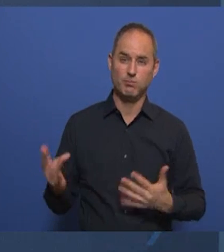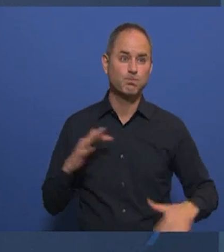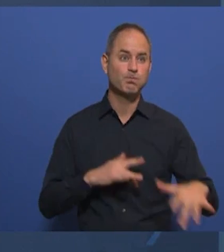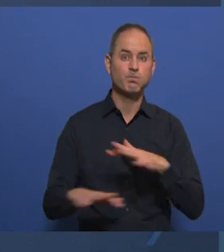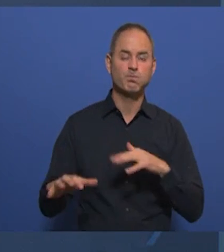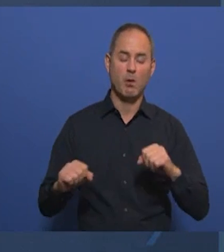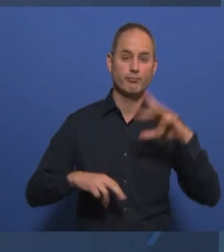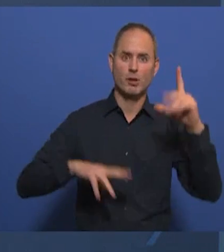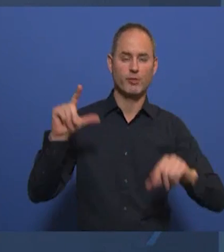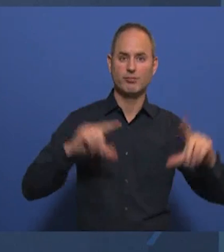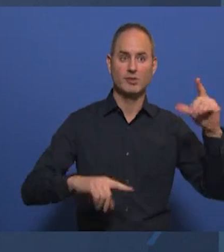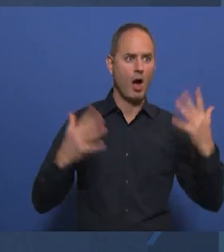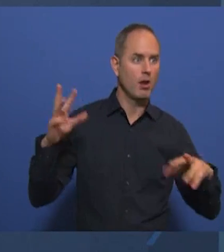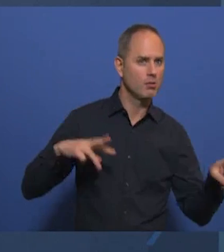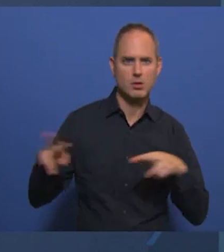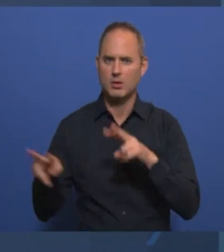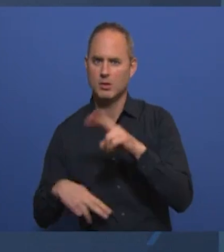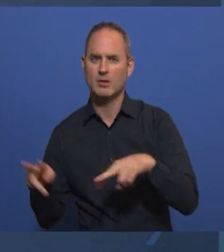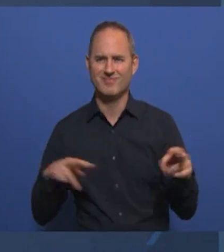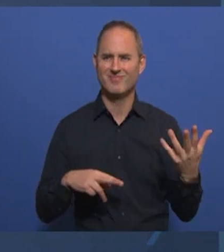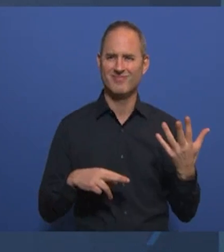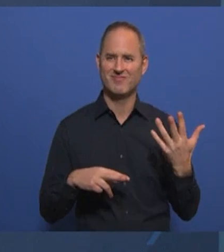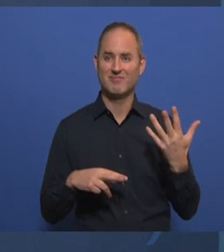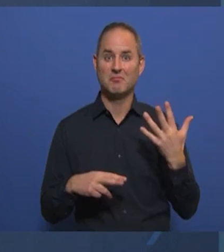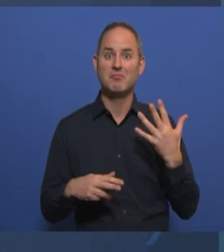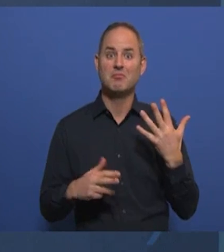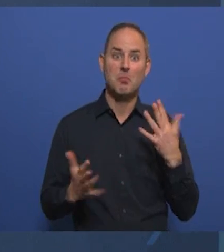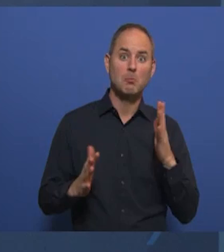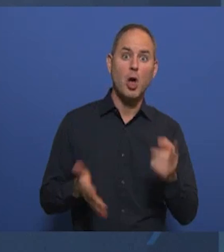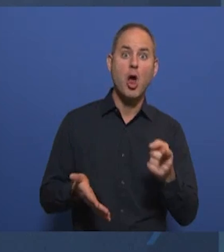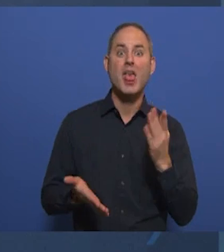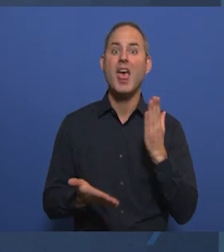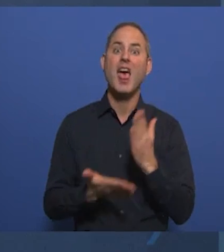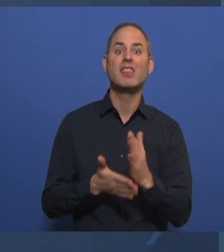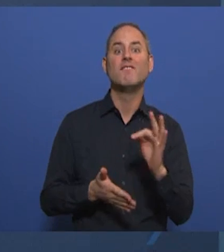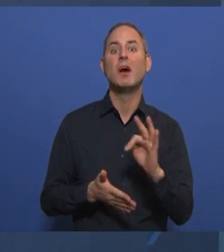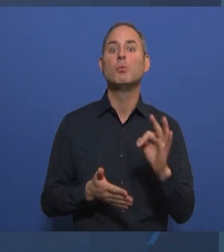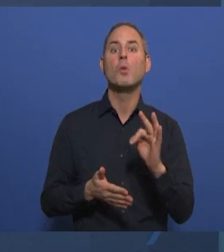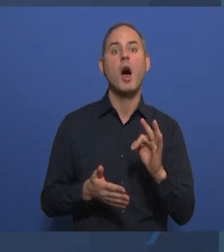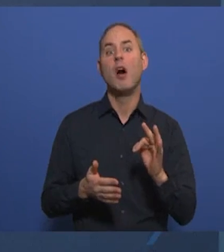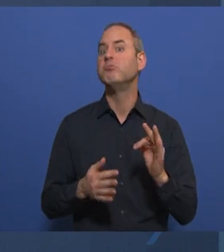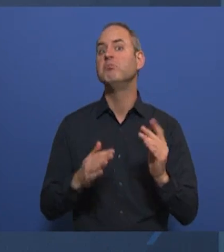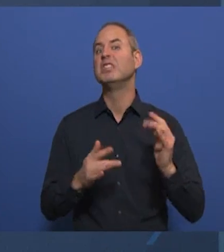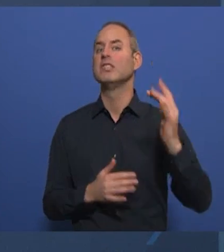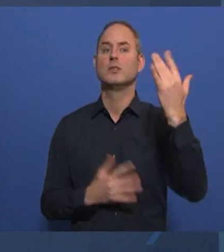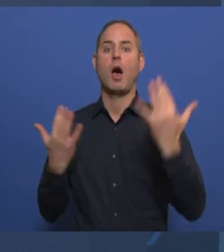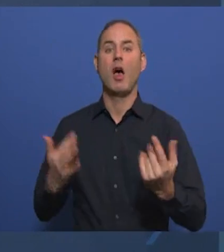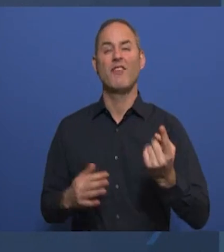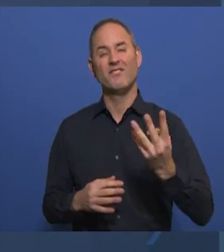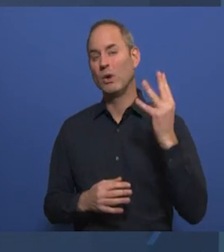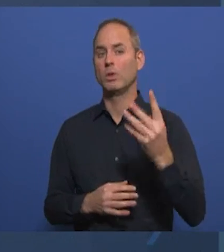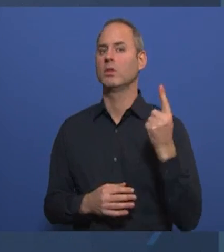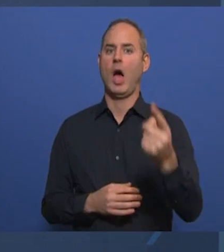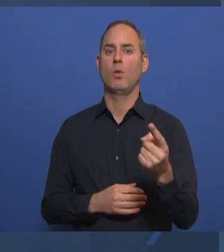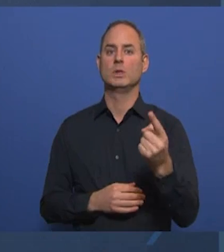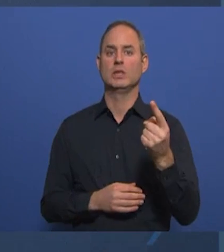Mitte Februar ein Peak erreicht werden könnte mit 400.000 Neuinfizierten am Tag. Dazu